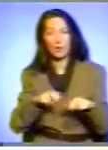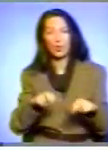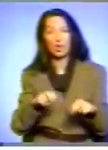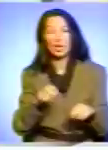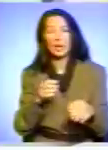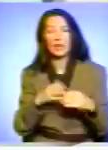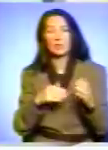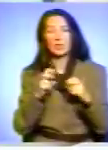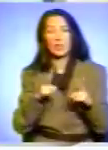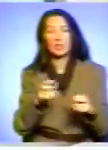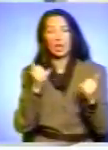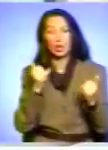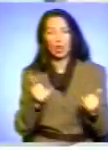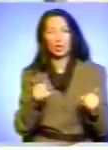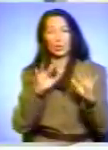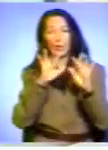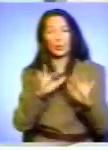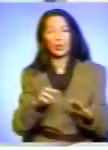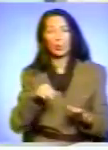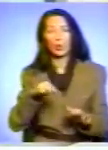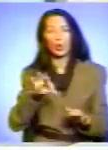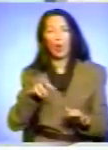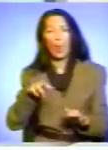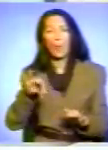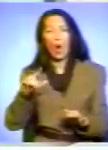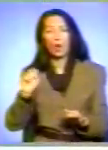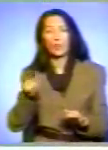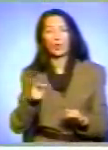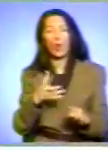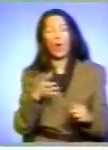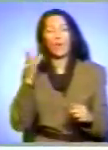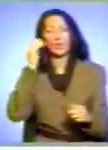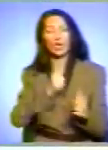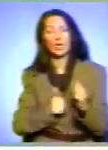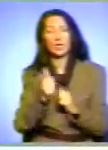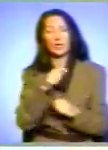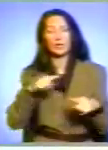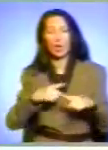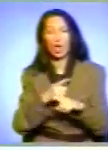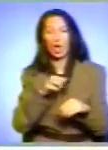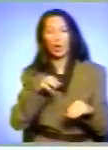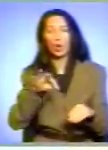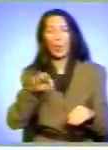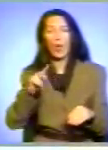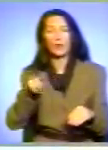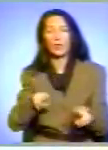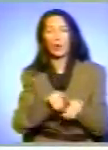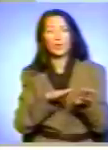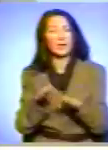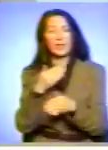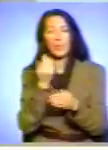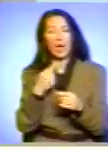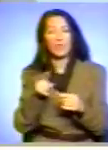на сучасному комп'ютерному томографі. Його вважають лідером в технологіях. Томографа такого рівня немає в інших медичних установах